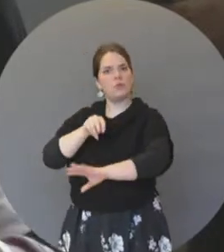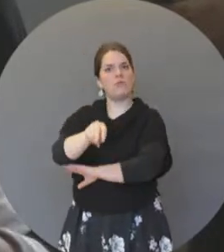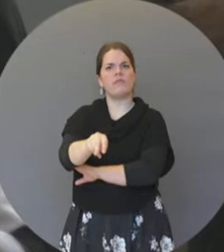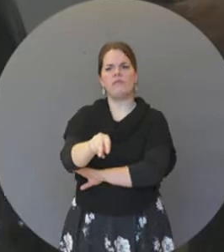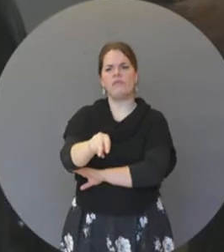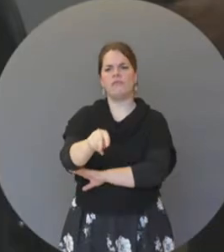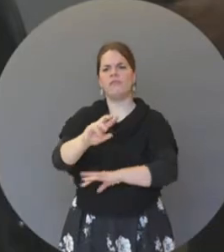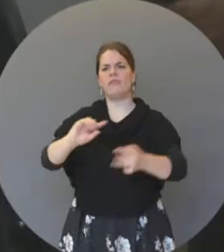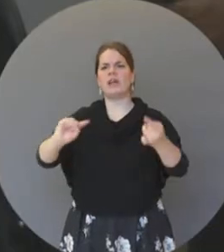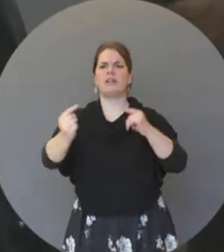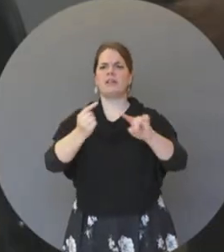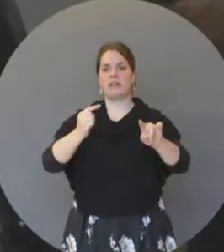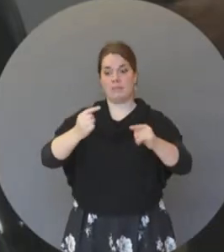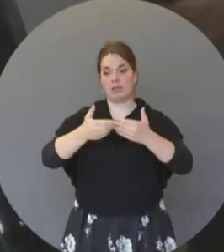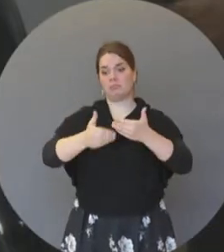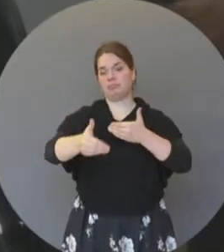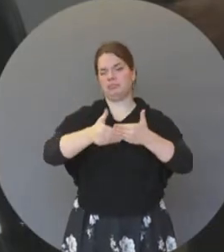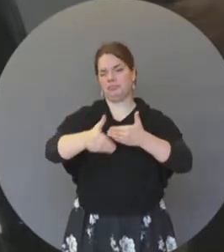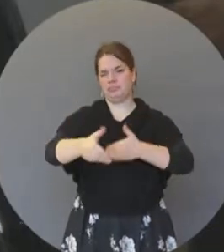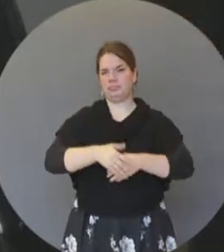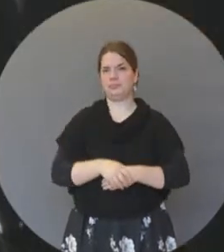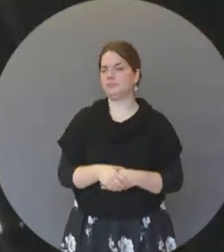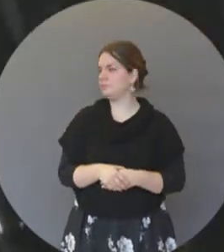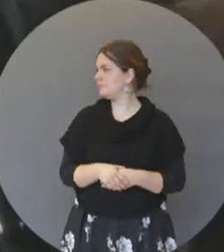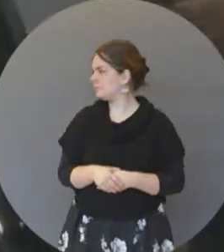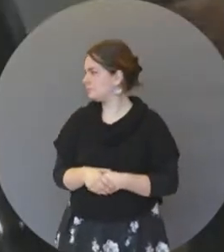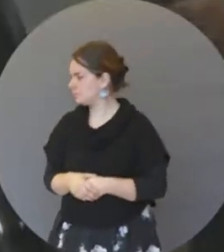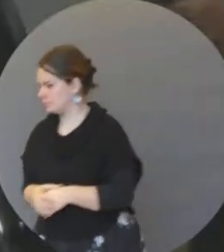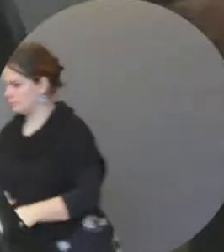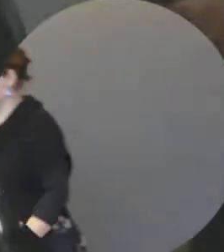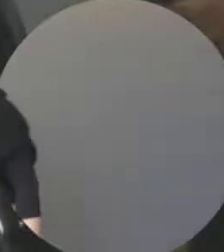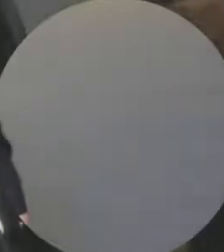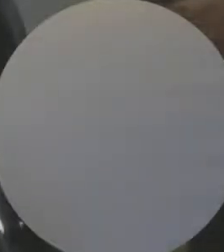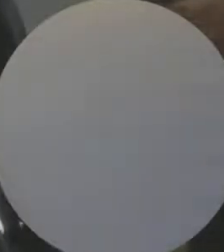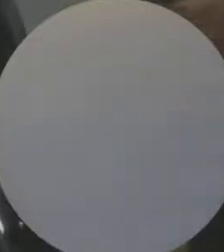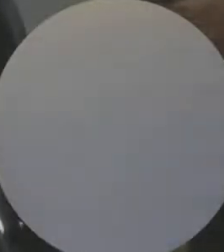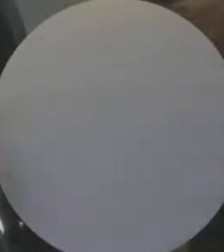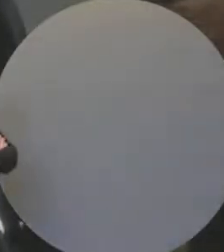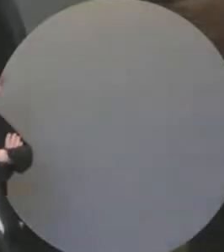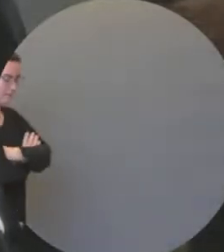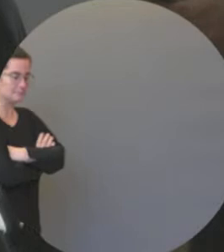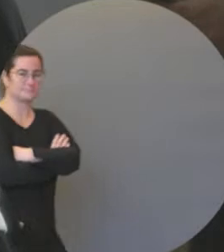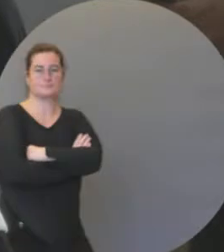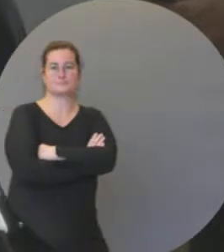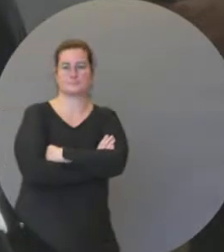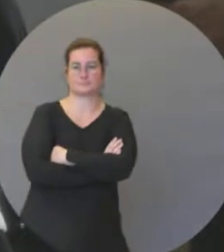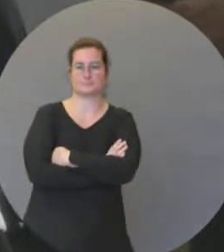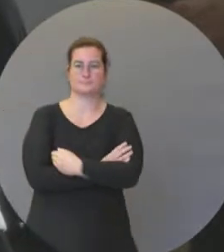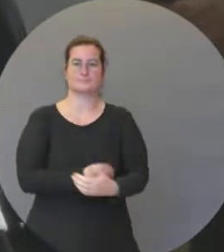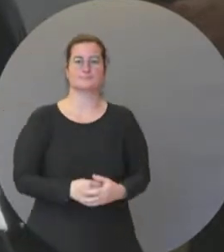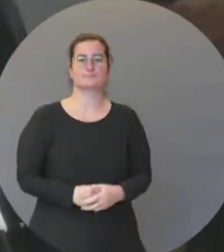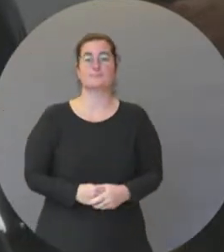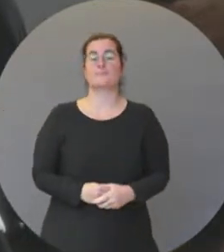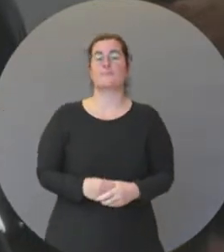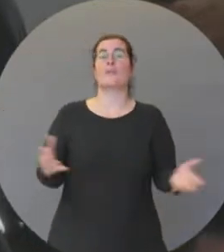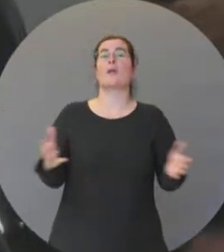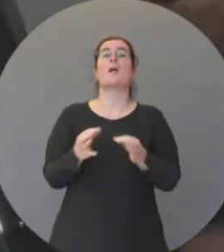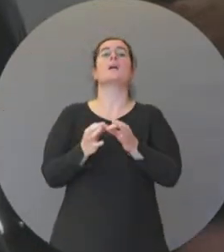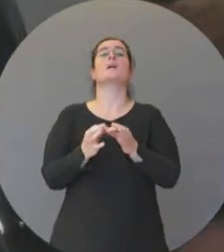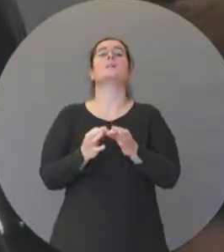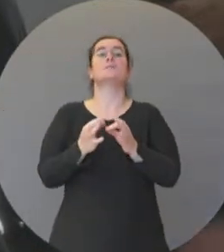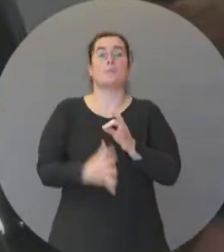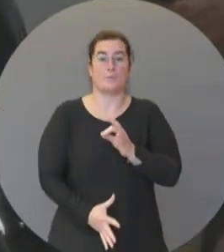lors de cette séance et ça permettra de simplifier l'accès aux droits et l'accompagnement des personnes